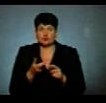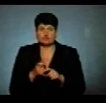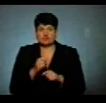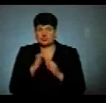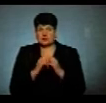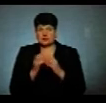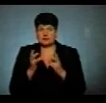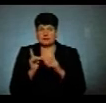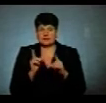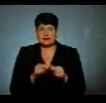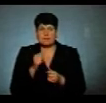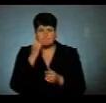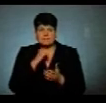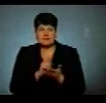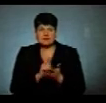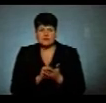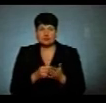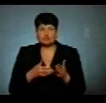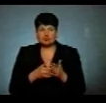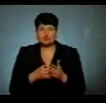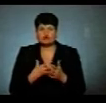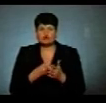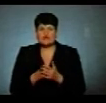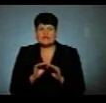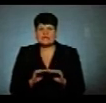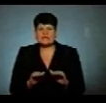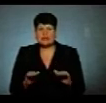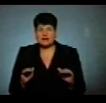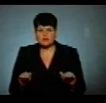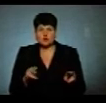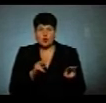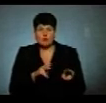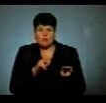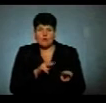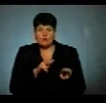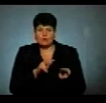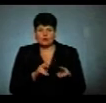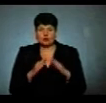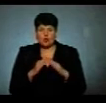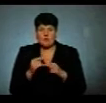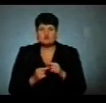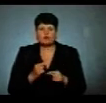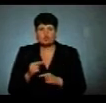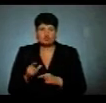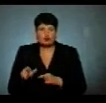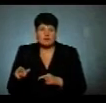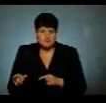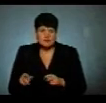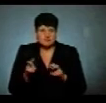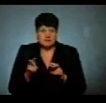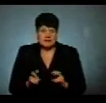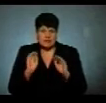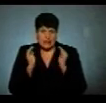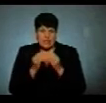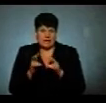треба доїхати пенсіонеру до своїх дітей, щоб побути вдома з внуком, який знаходиться на